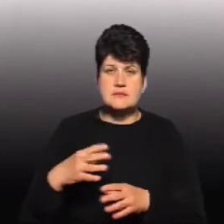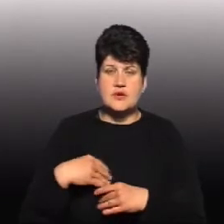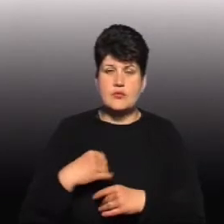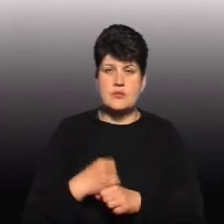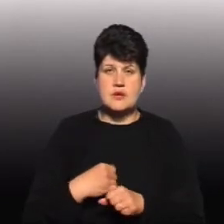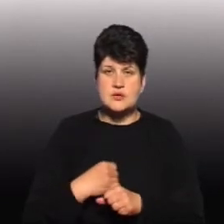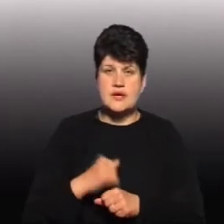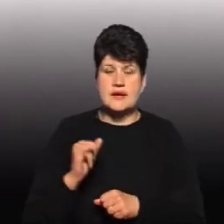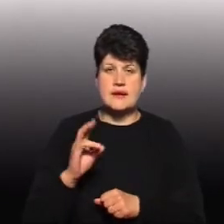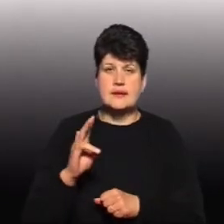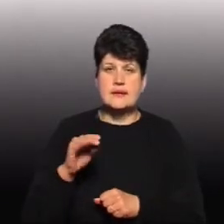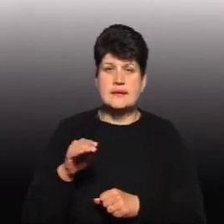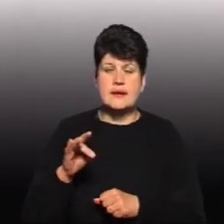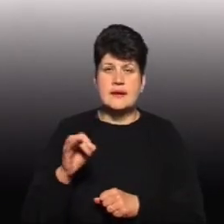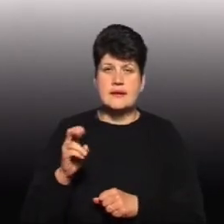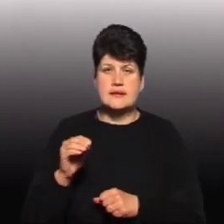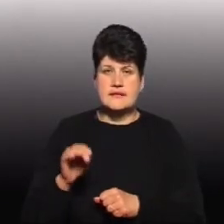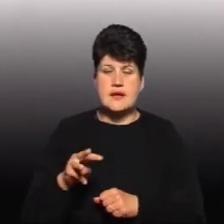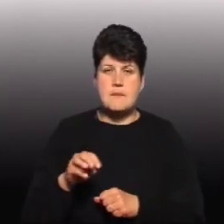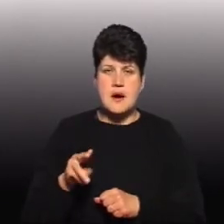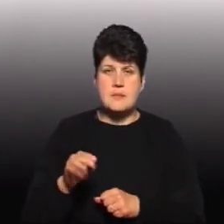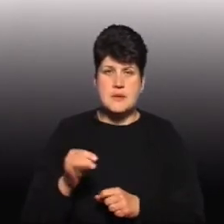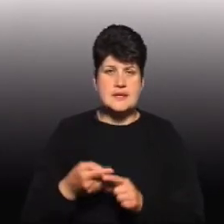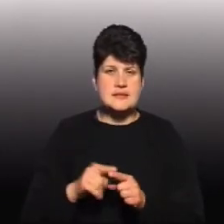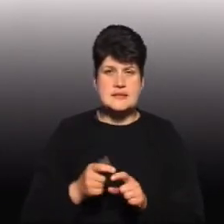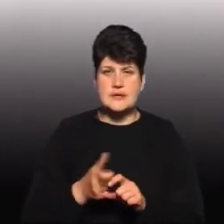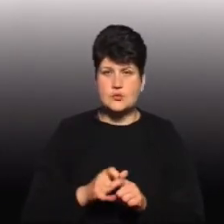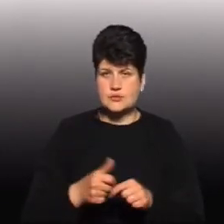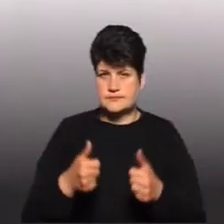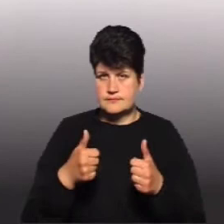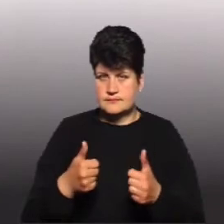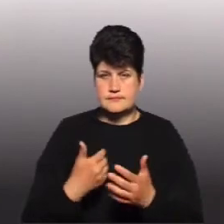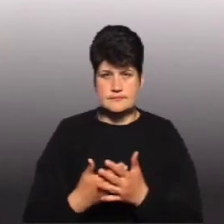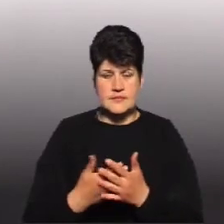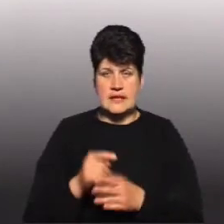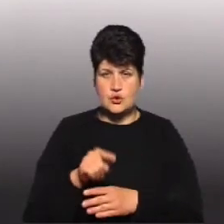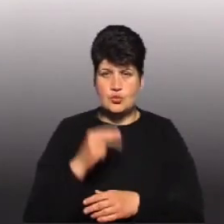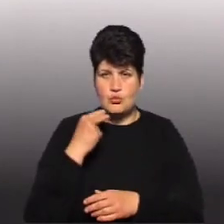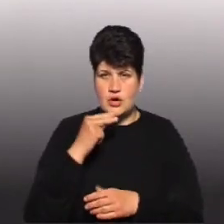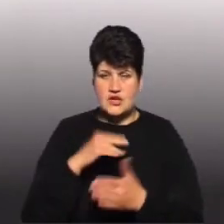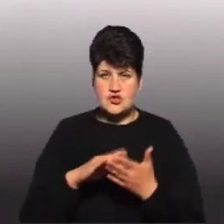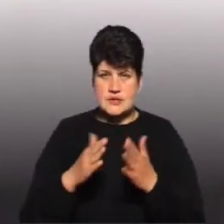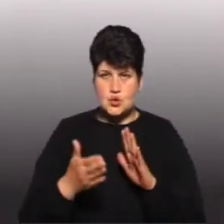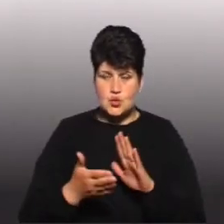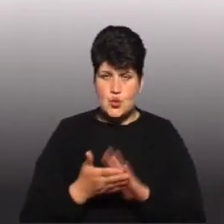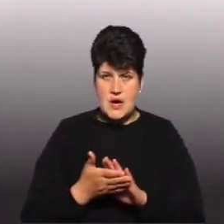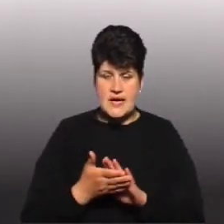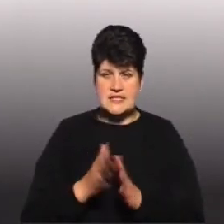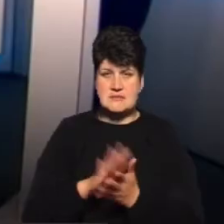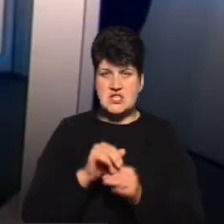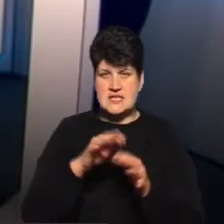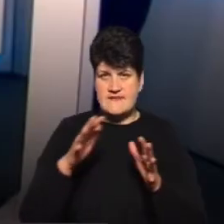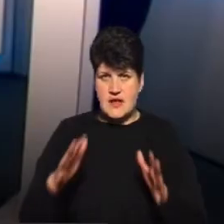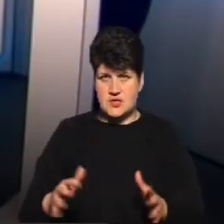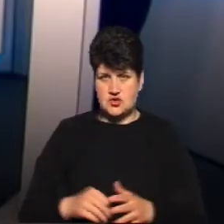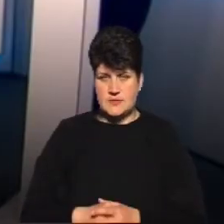мапа. Так. Це дуже гарний рушій для того, щоб покращити ситуацію з стихійними сміттєзвалищами. Тобто власне, це